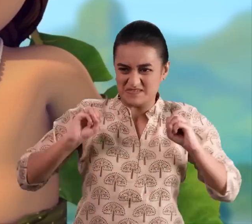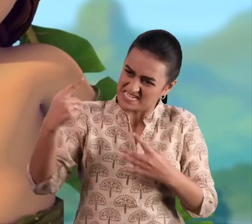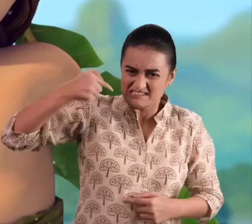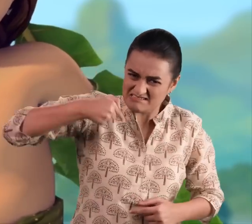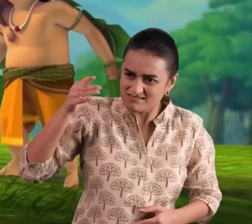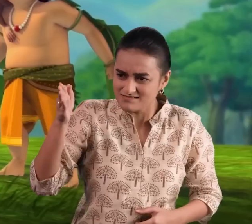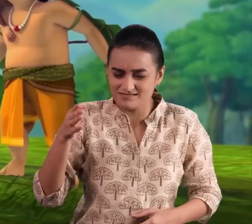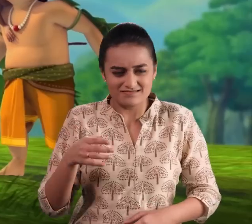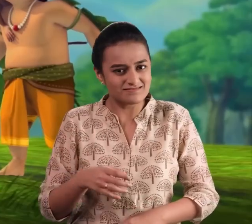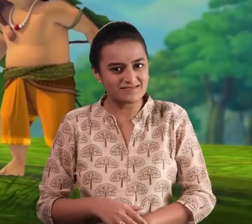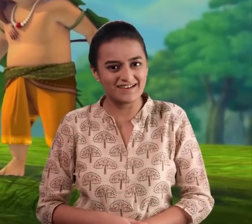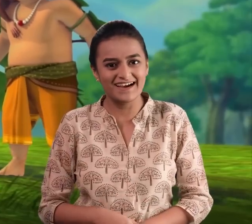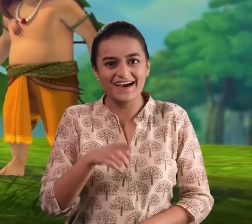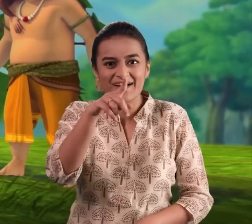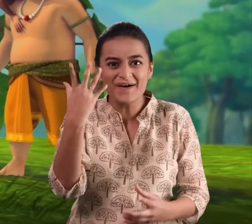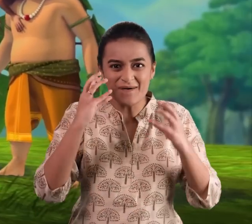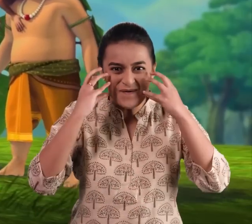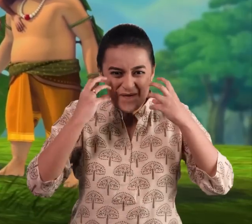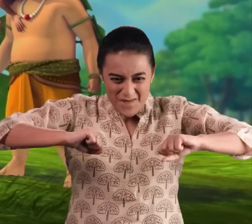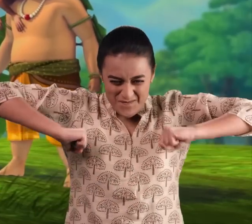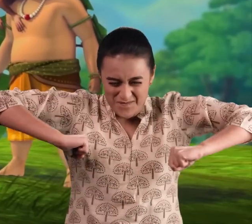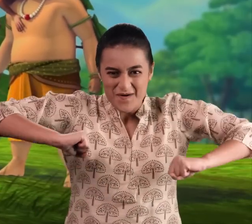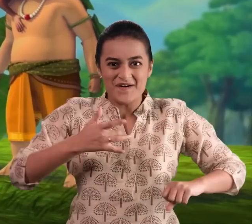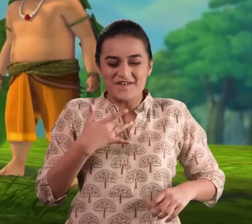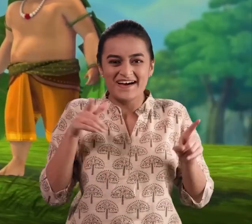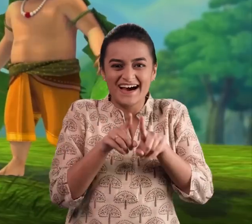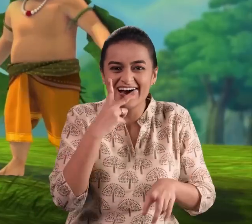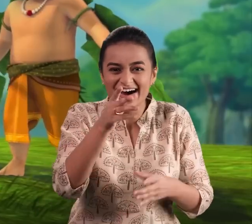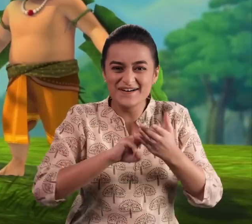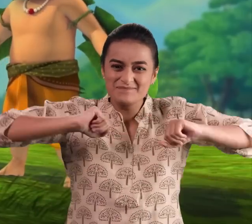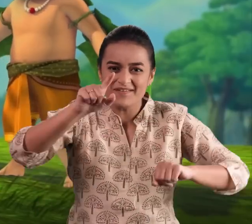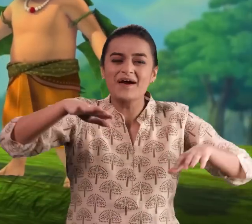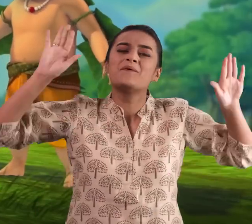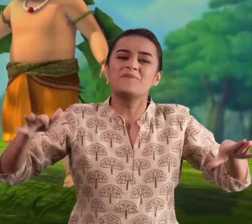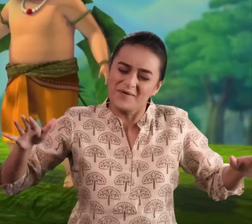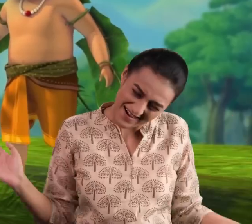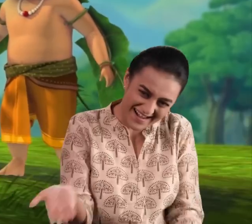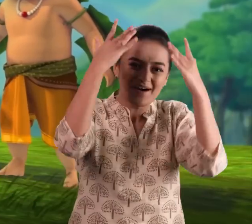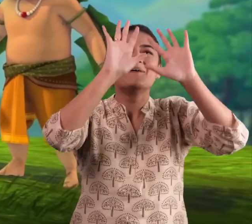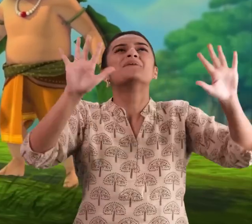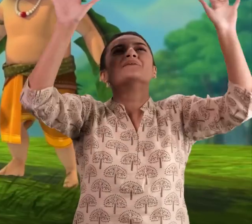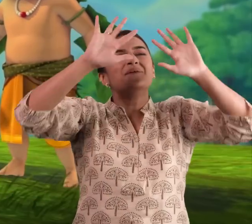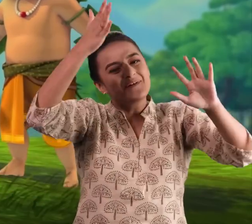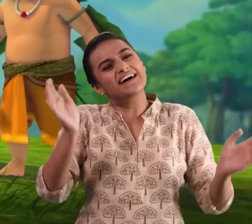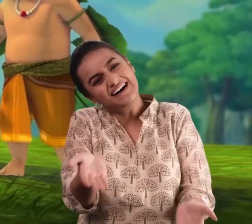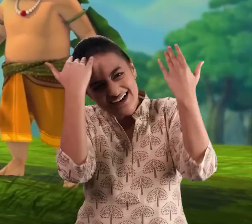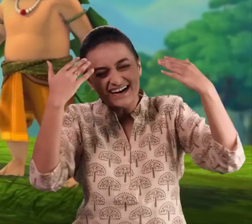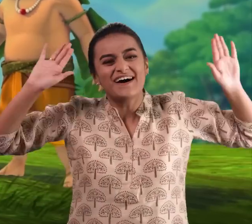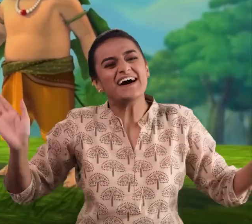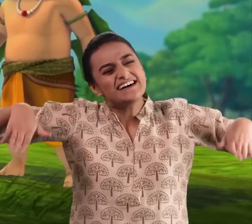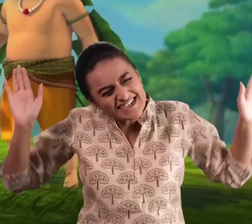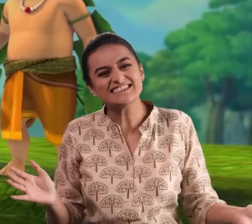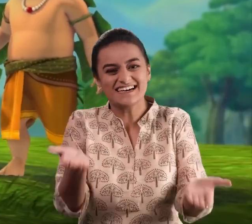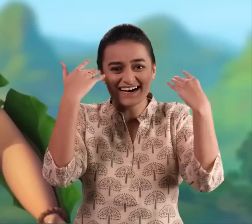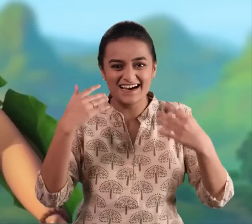बस यही बाकी था। तुम तो बिल्कुल एक गोलू मोलू सा मोर लग रहे हो मधु। तो फड़फड़ाओ अपने पंख और उड़ जाओ नीले आकाश